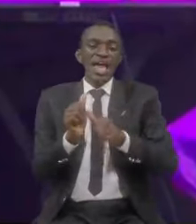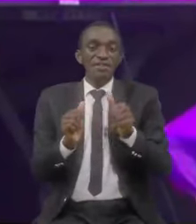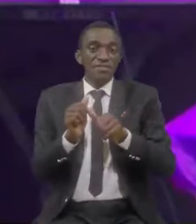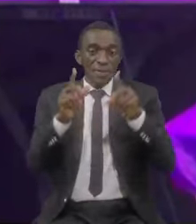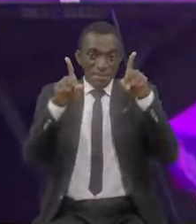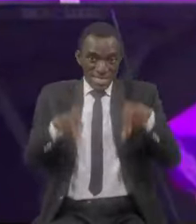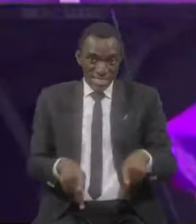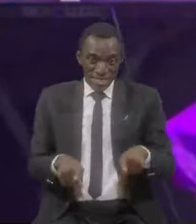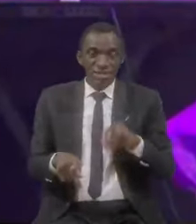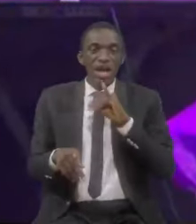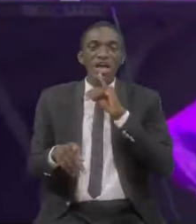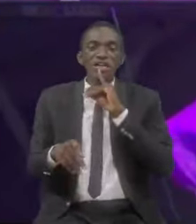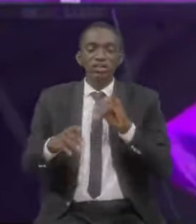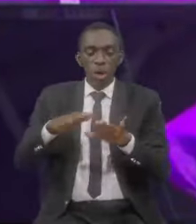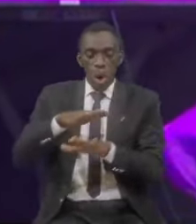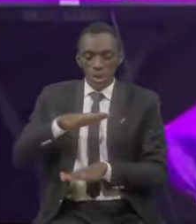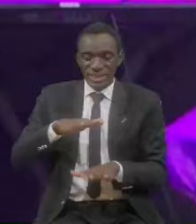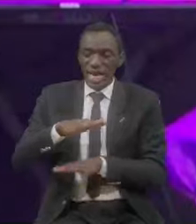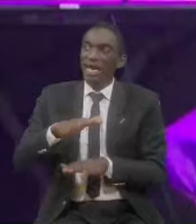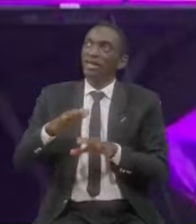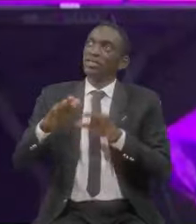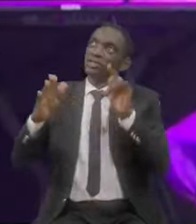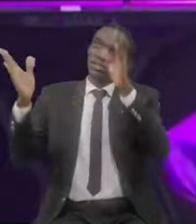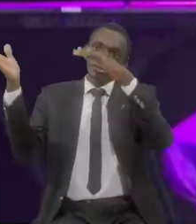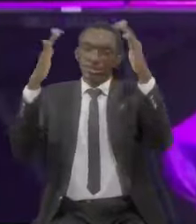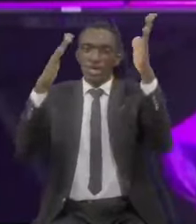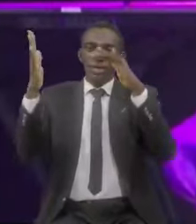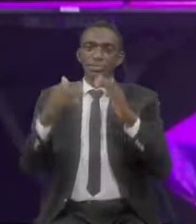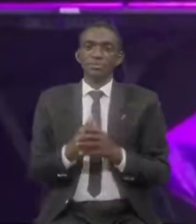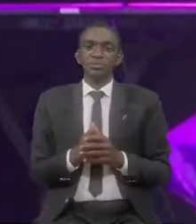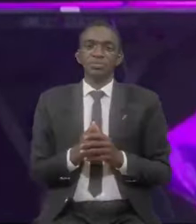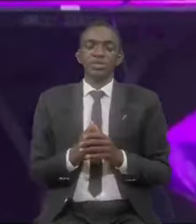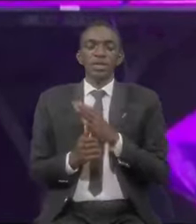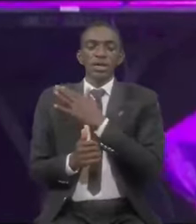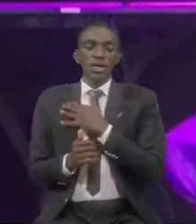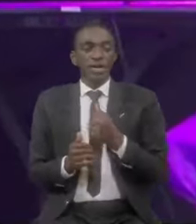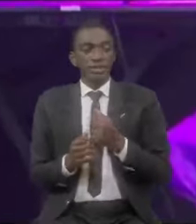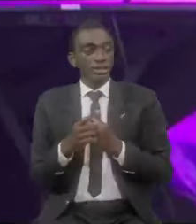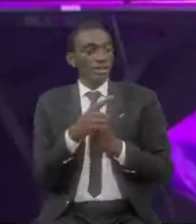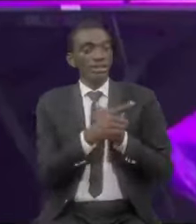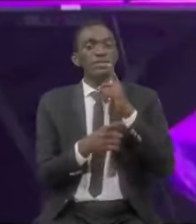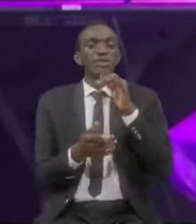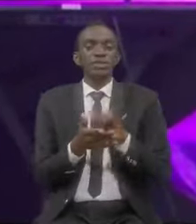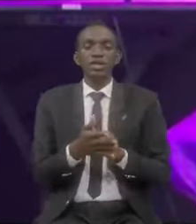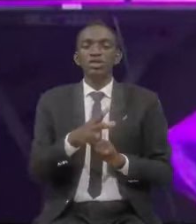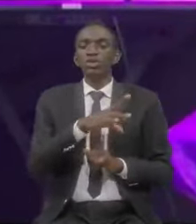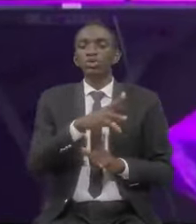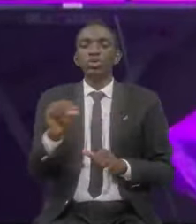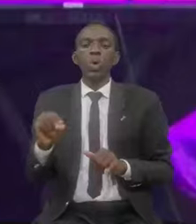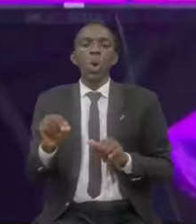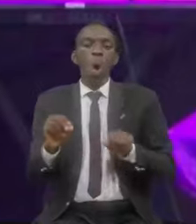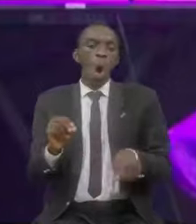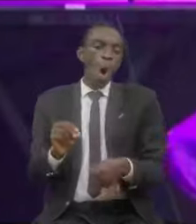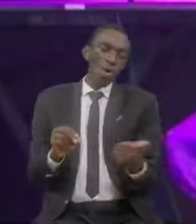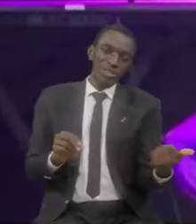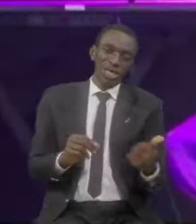Tout individu se trouve sous le ciel. Et dit, il n'y a sous le ciel